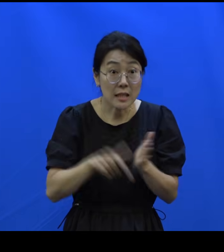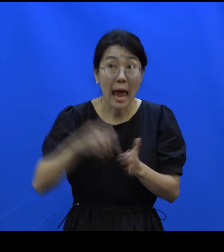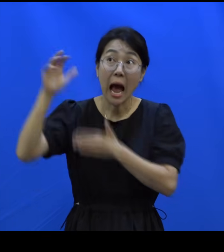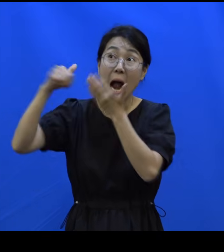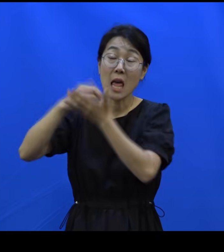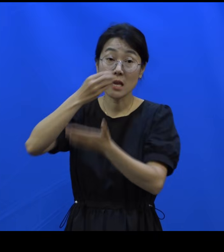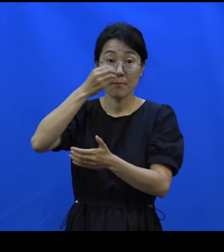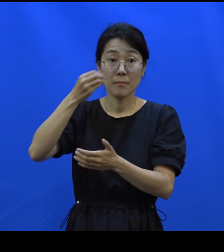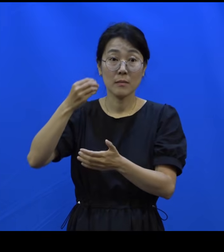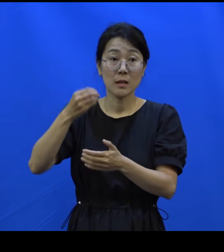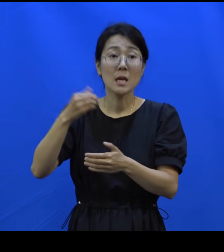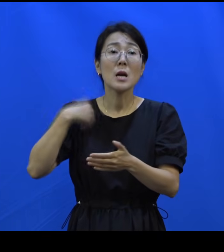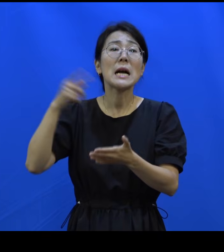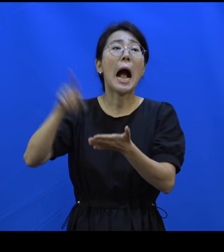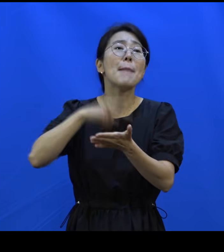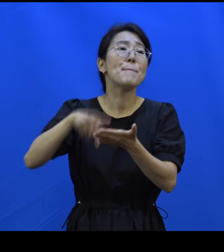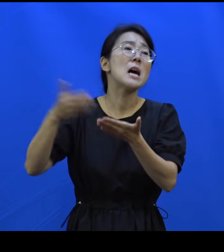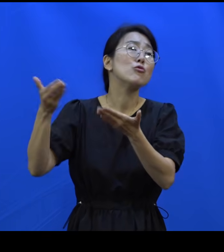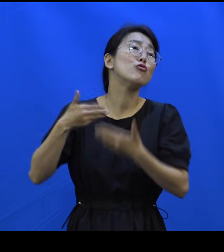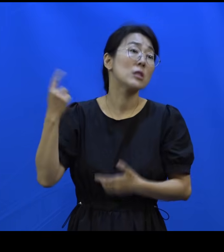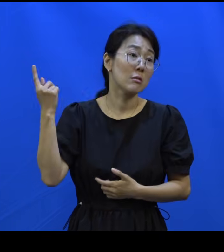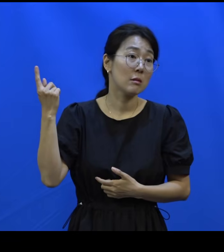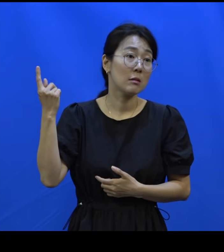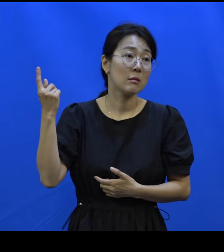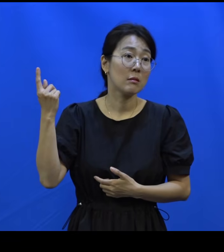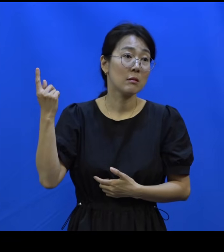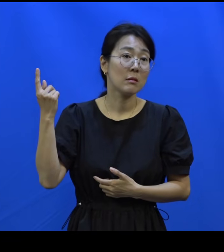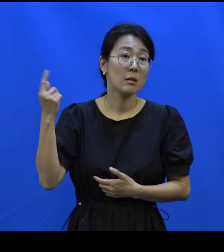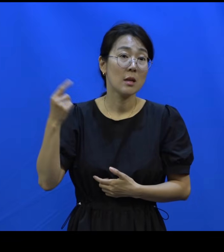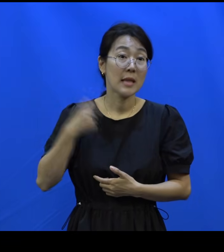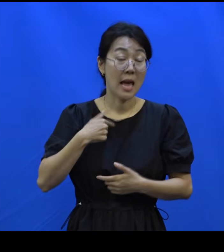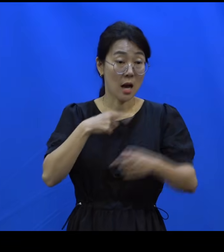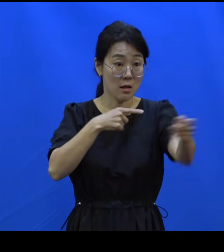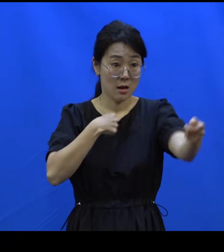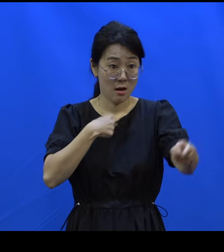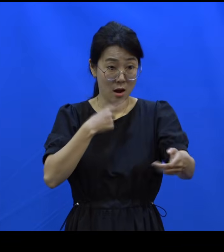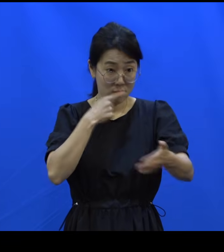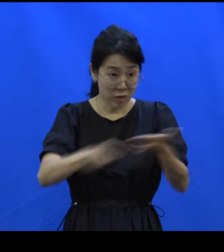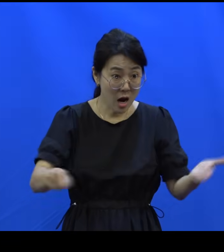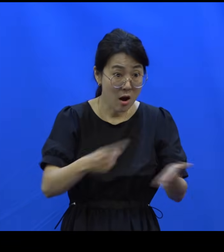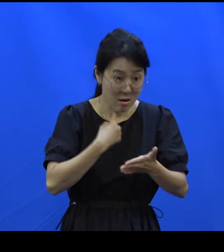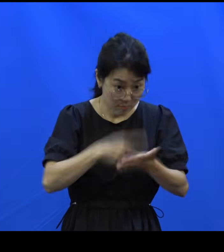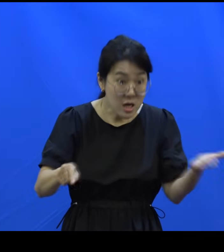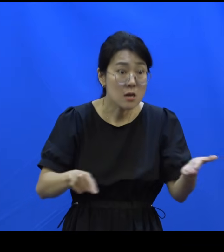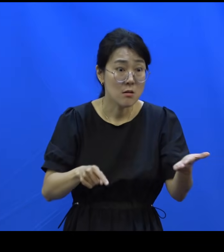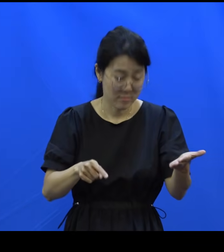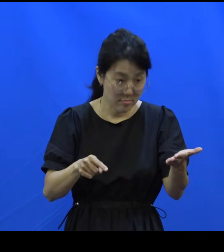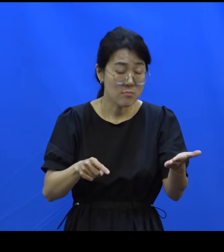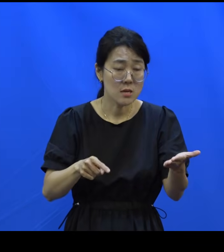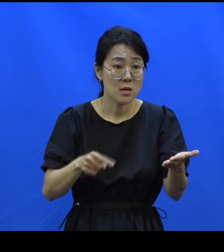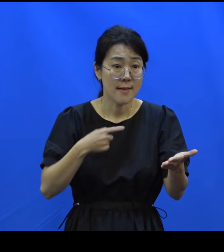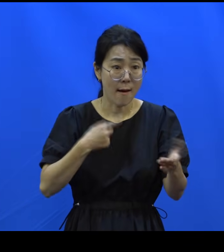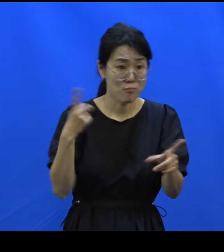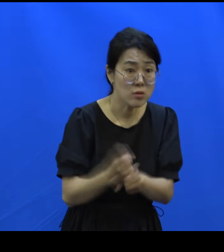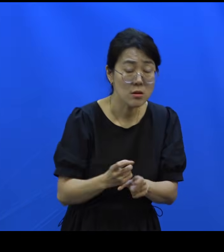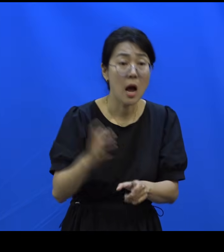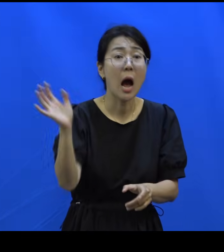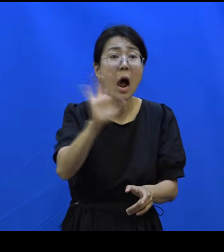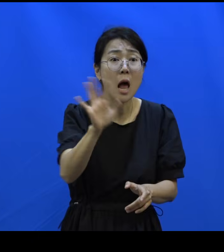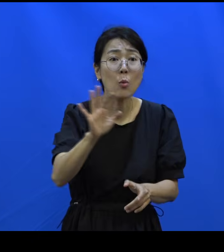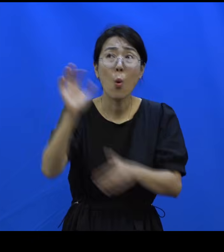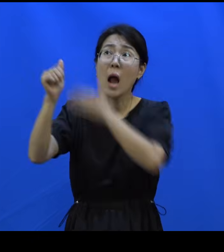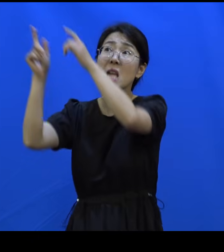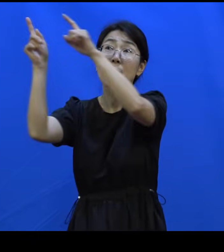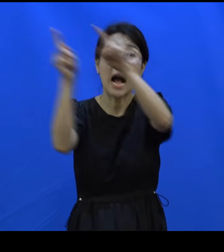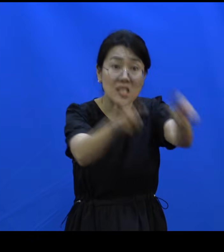왜 악한 자를 대적하지 않아야 되는가? 우리가 따르는 모델은 그리스도이십니다. 그리스도의 십자가가 뭘까요?